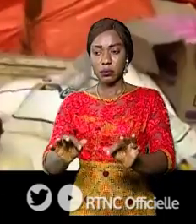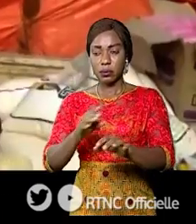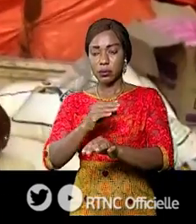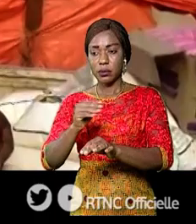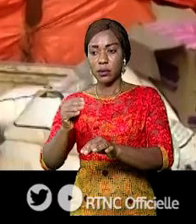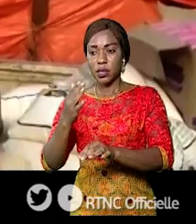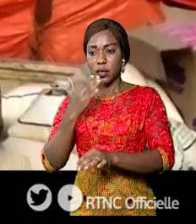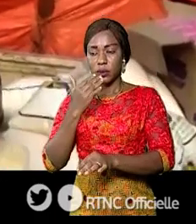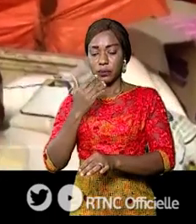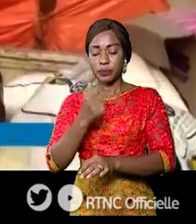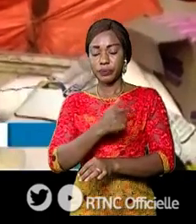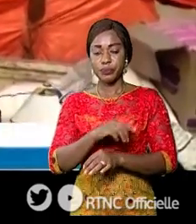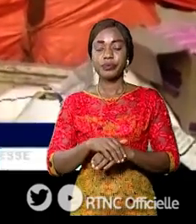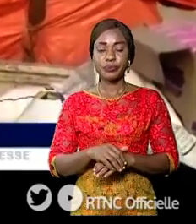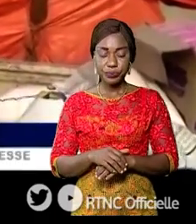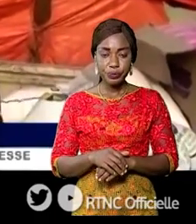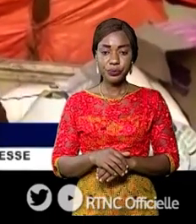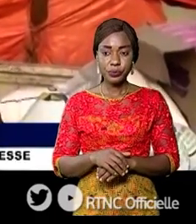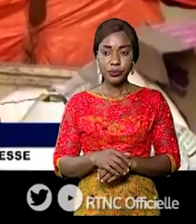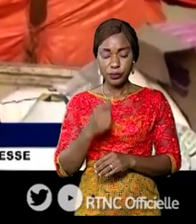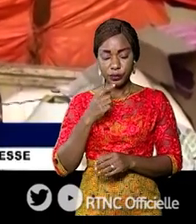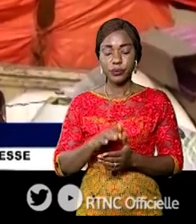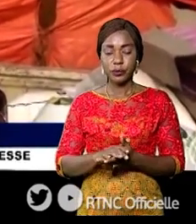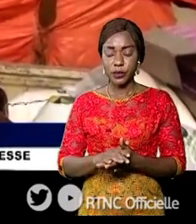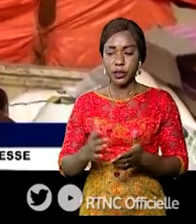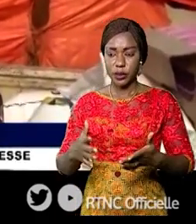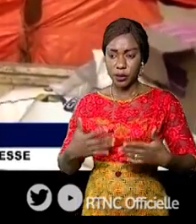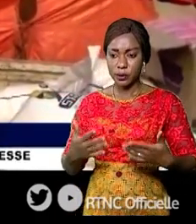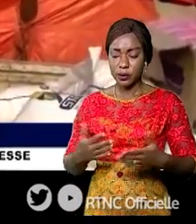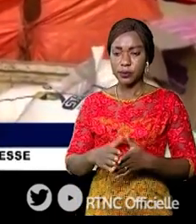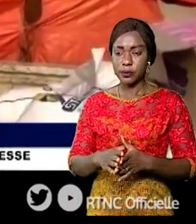pays. J'encourage le travail que vous faites au quotidien.